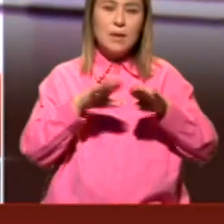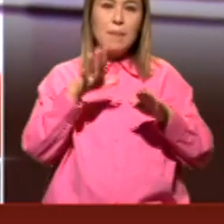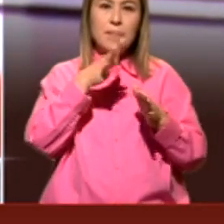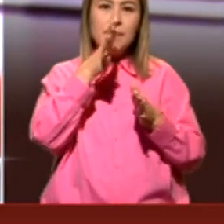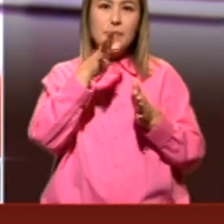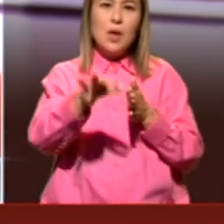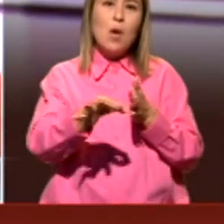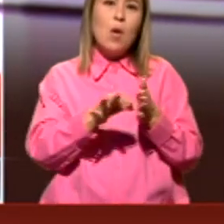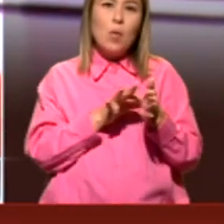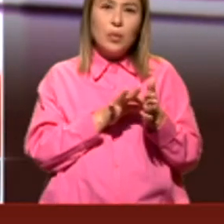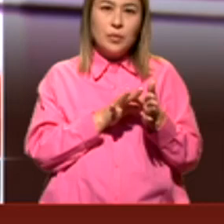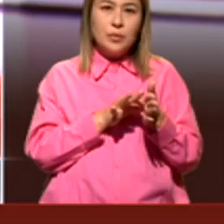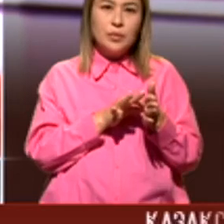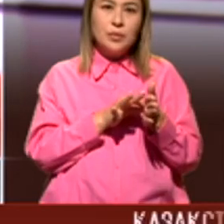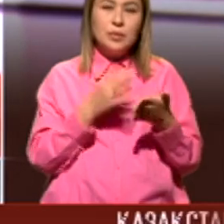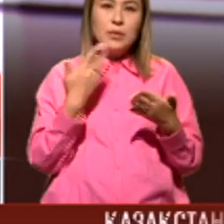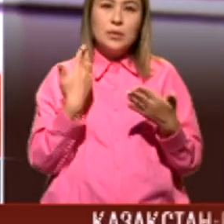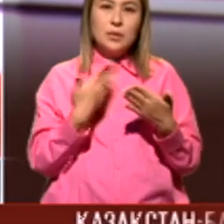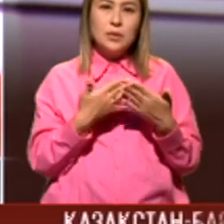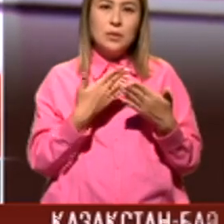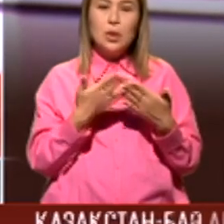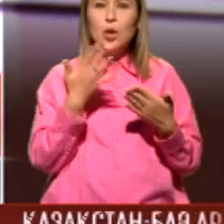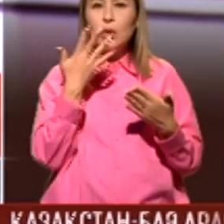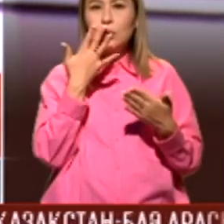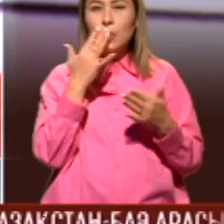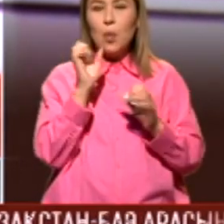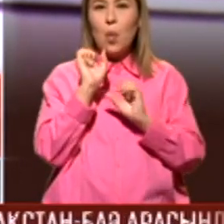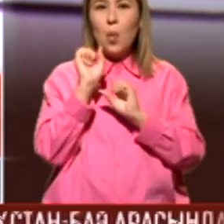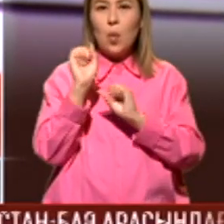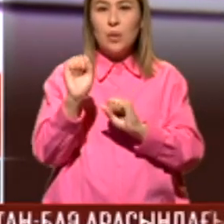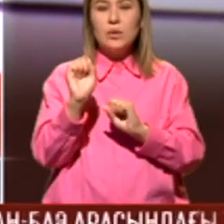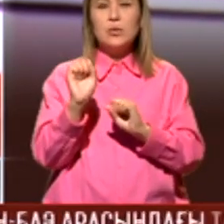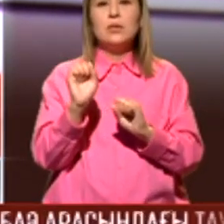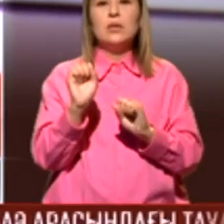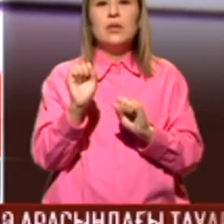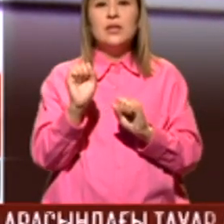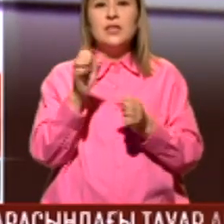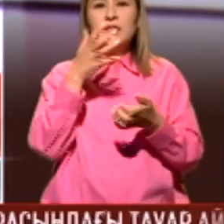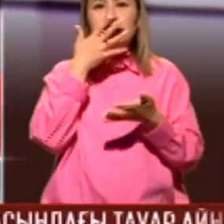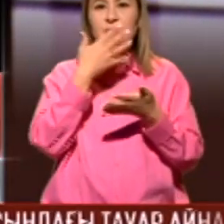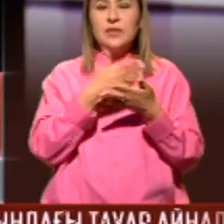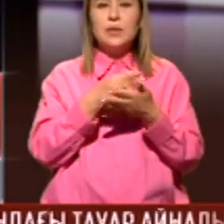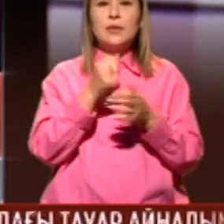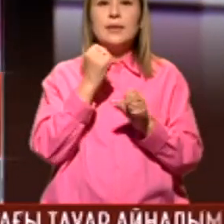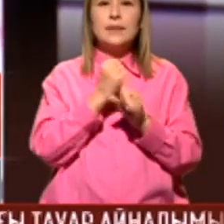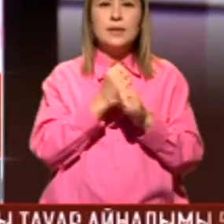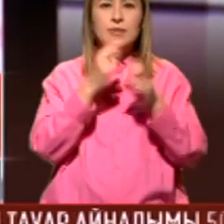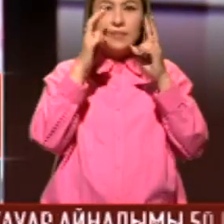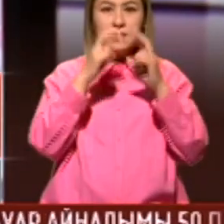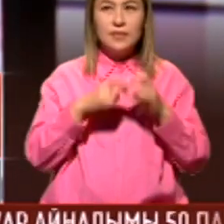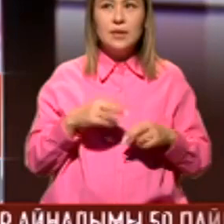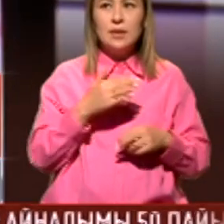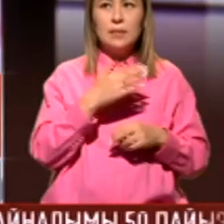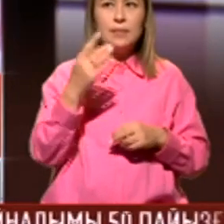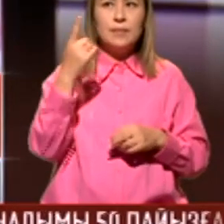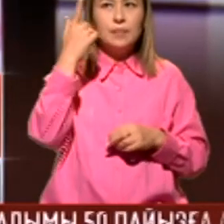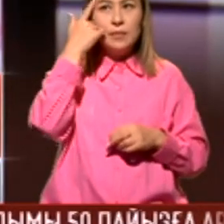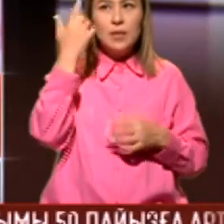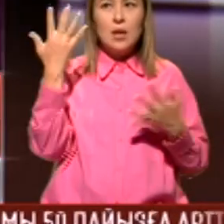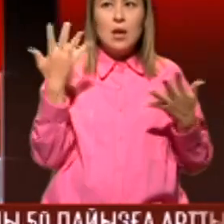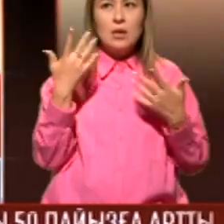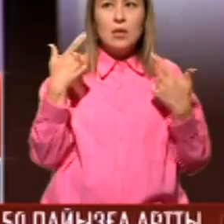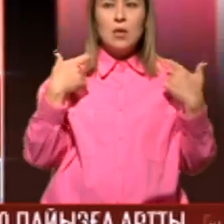қолданылған дүниелерді, мысалы ұлттық қорғаныс академиясы деңгейінде өздерінше зерттеу жасап отырды. Сіздер де білесіңіз шығарсыздар қандай офицерлер